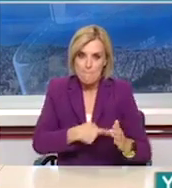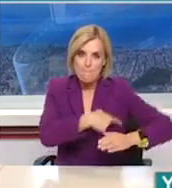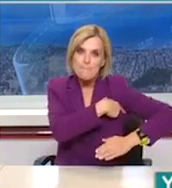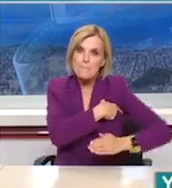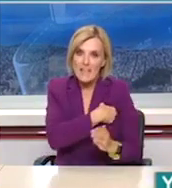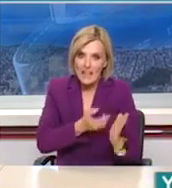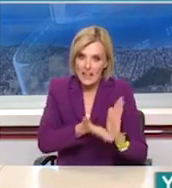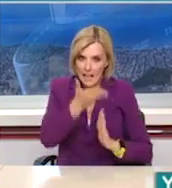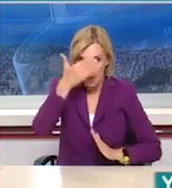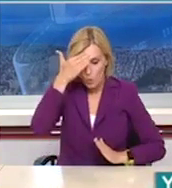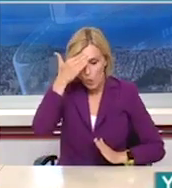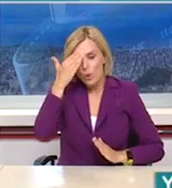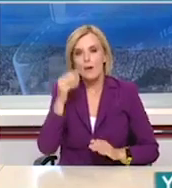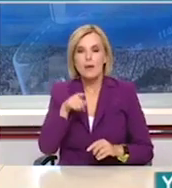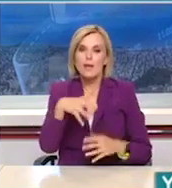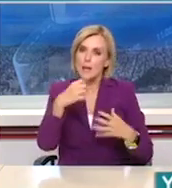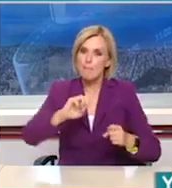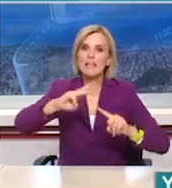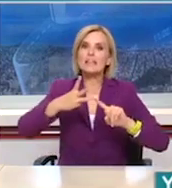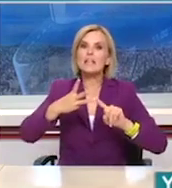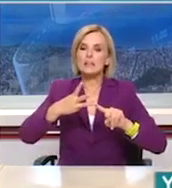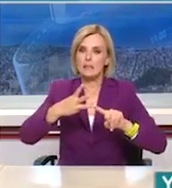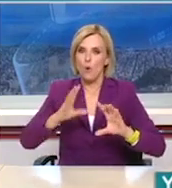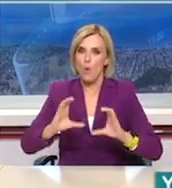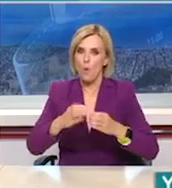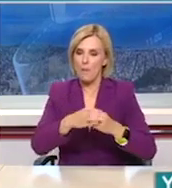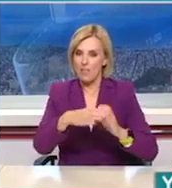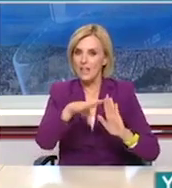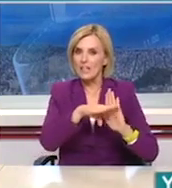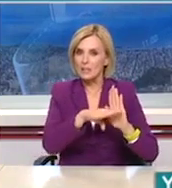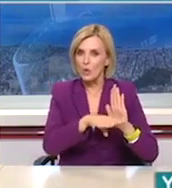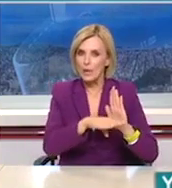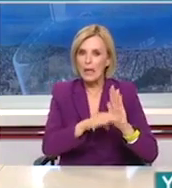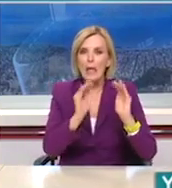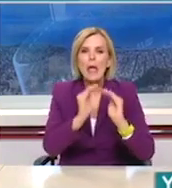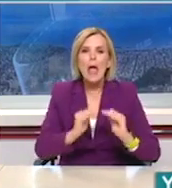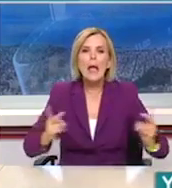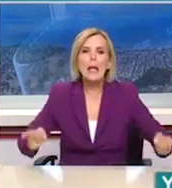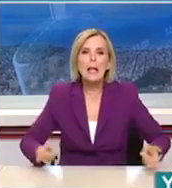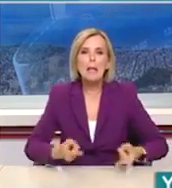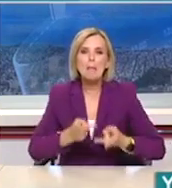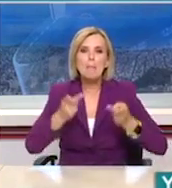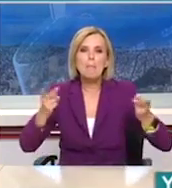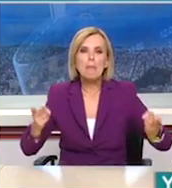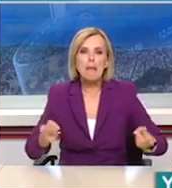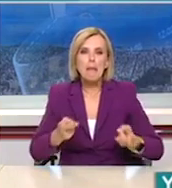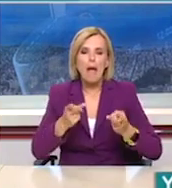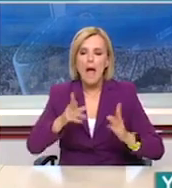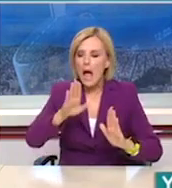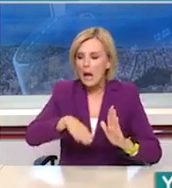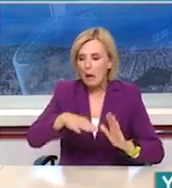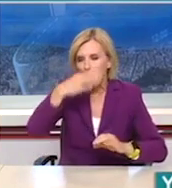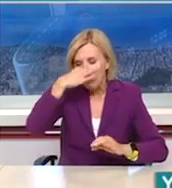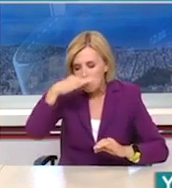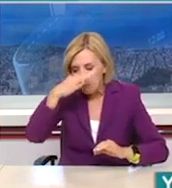κάποια στιγμή αναπτύσσουν συμπτώματα. Και υπάρχει και μια τρίτη κατηγορία. Η κατηγορία των ήπια συμπτωματικών, δηλαδή αυτών που έχουν μια